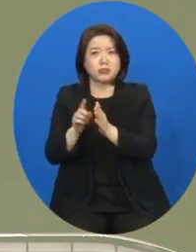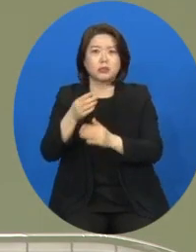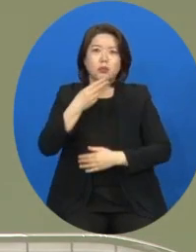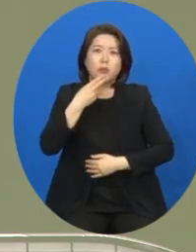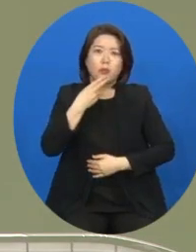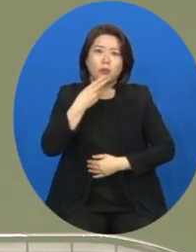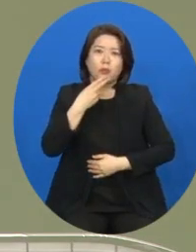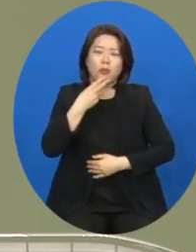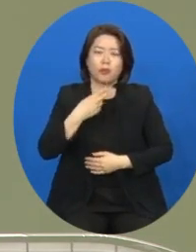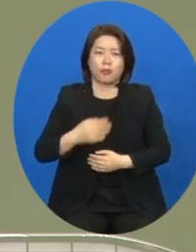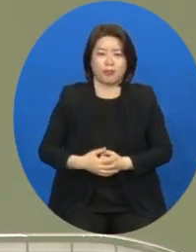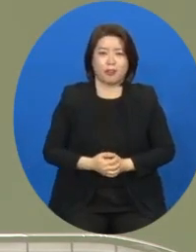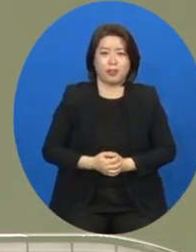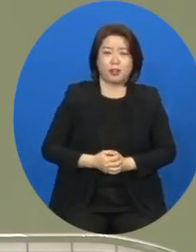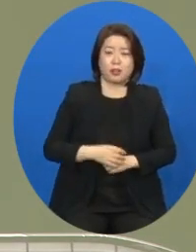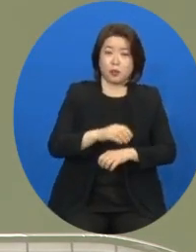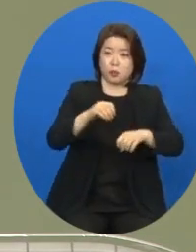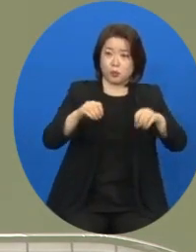그러면 오히려 더